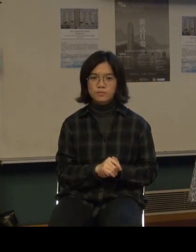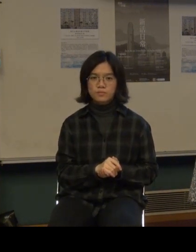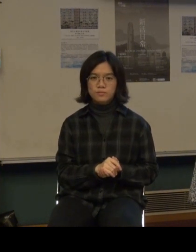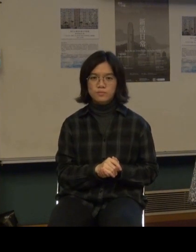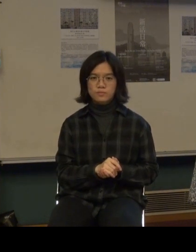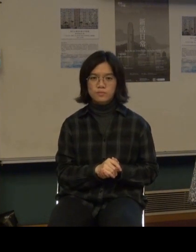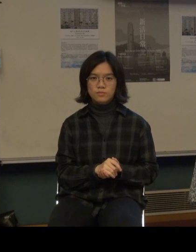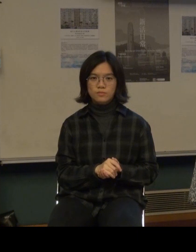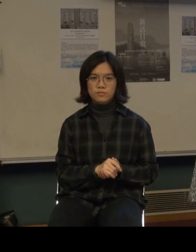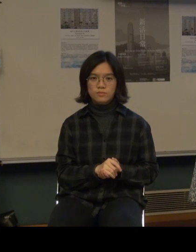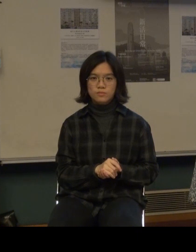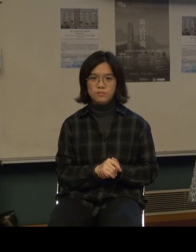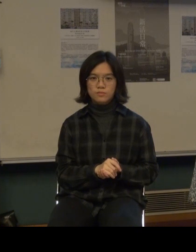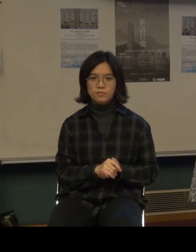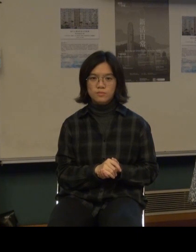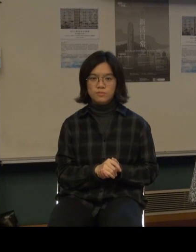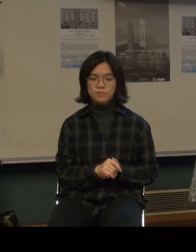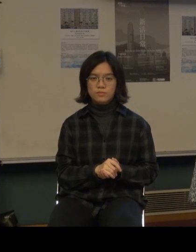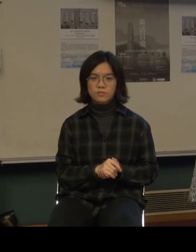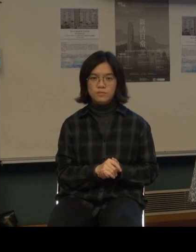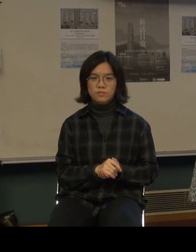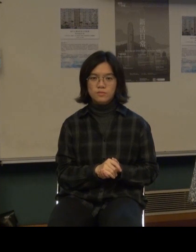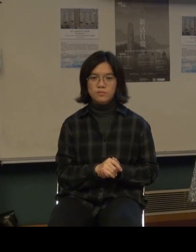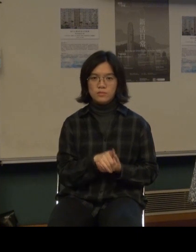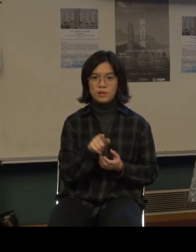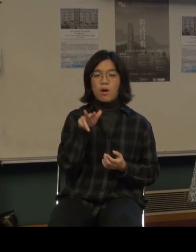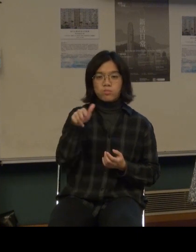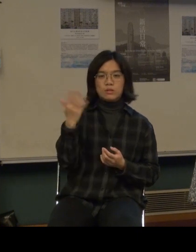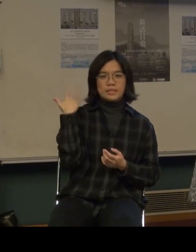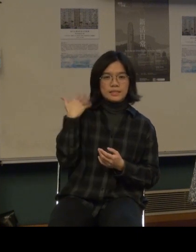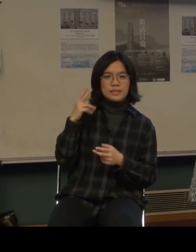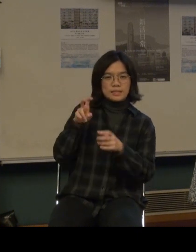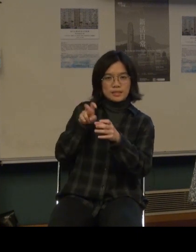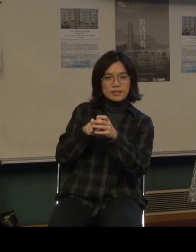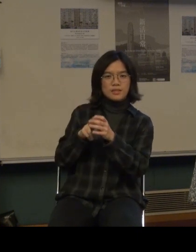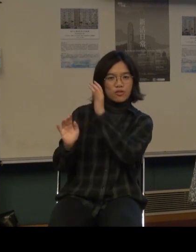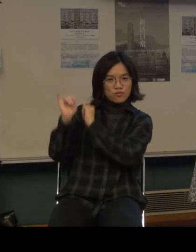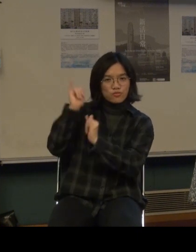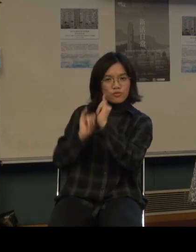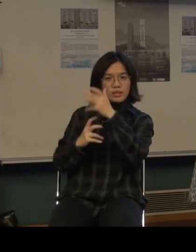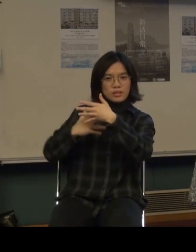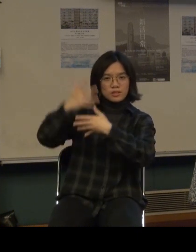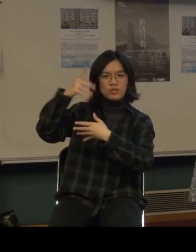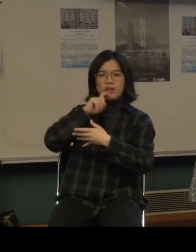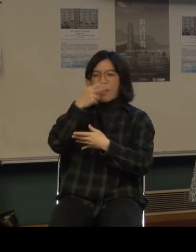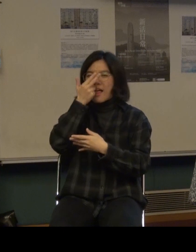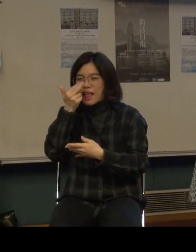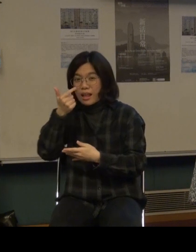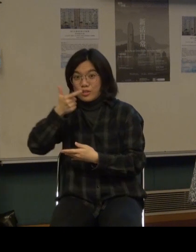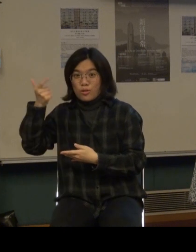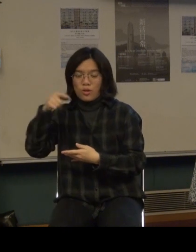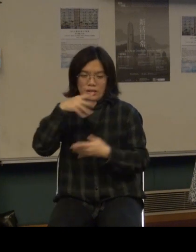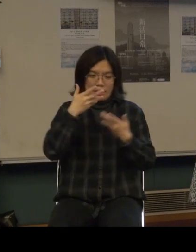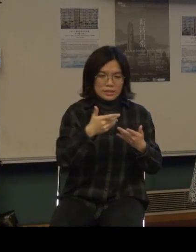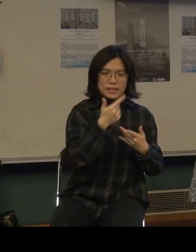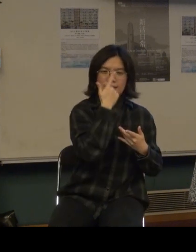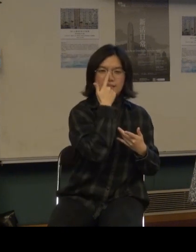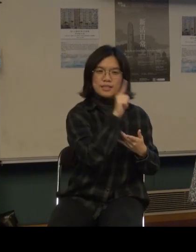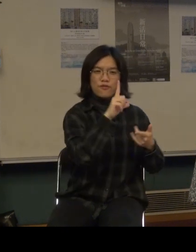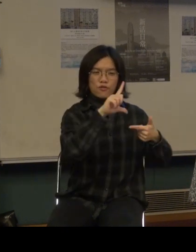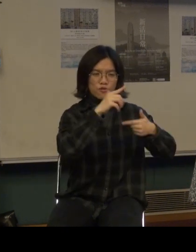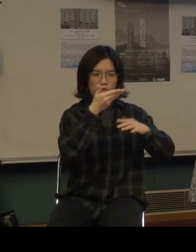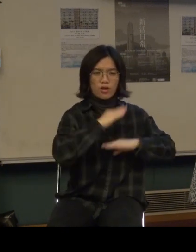大量地減少了以前的西式古典建築有的裝飾物。好像是1910